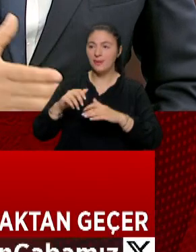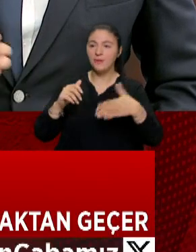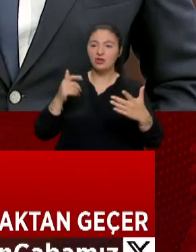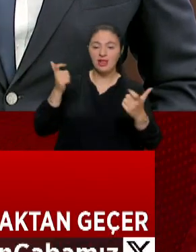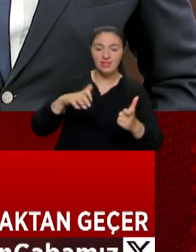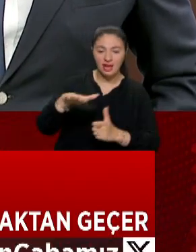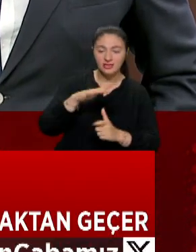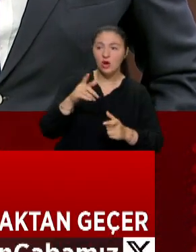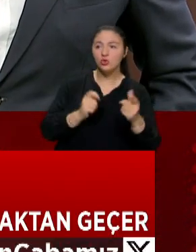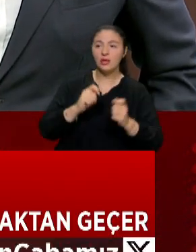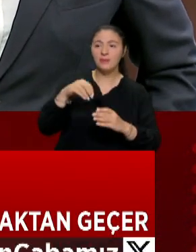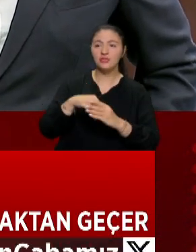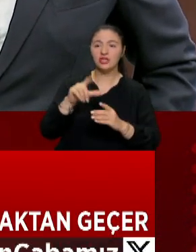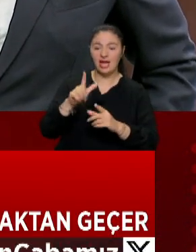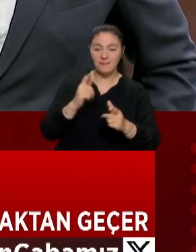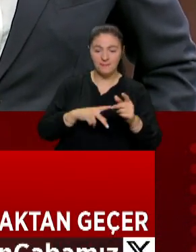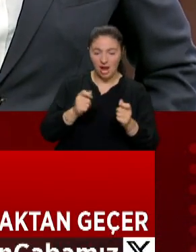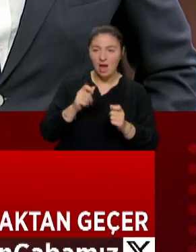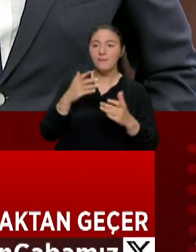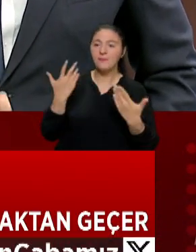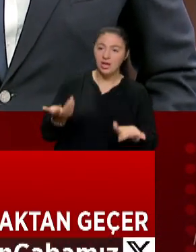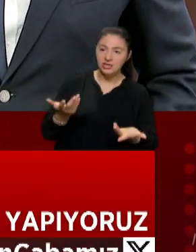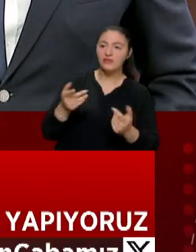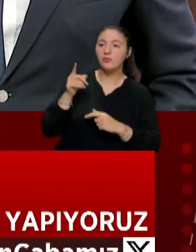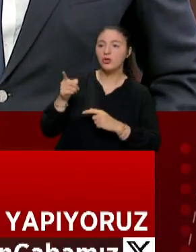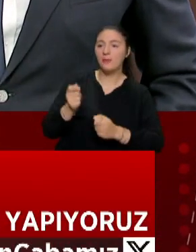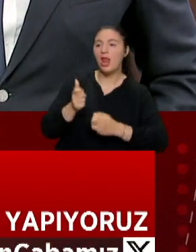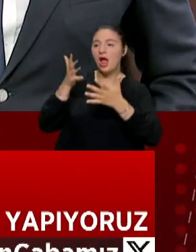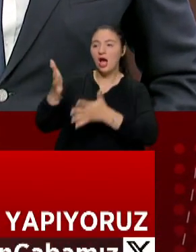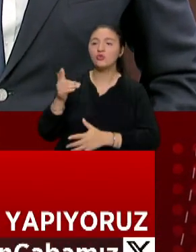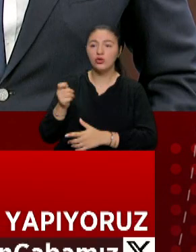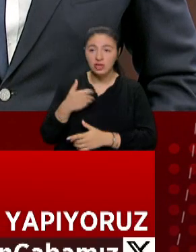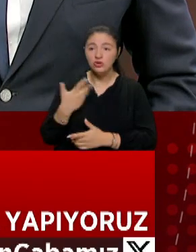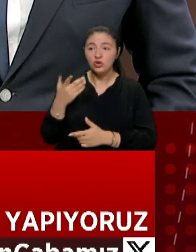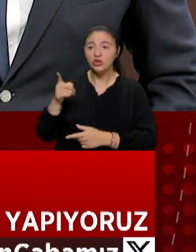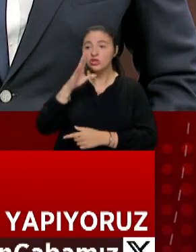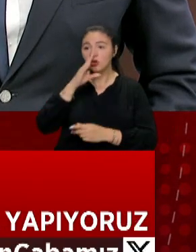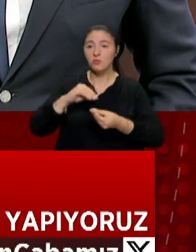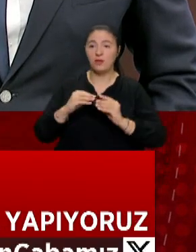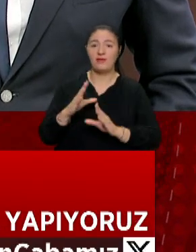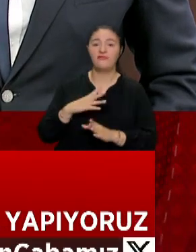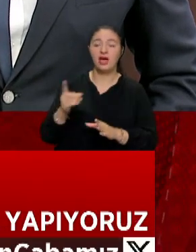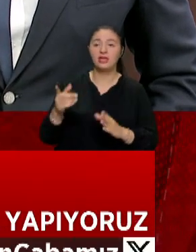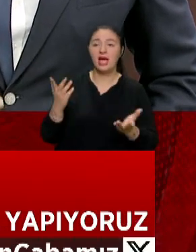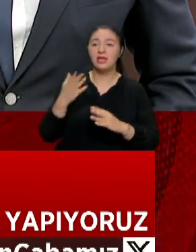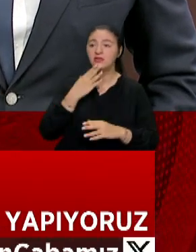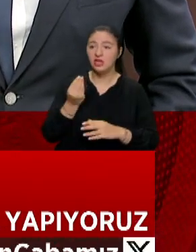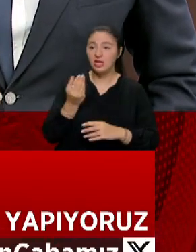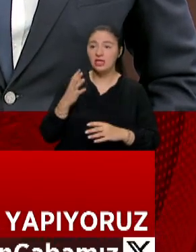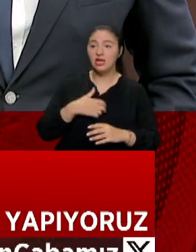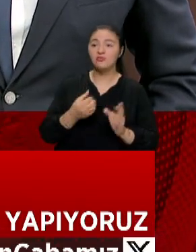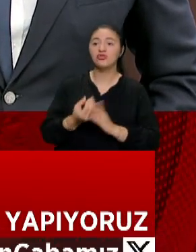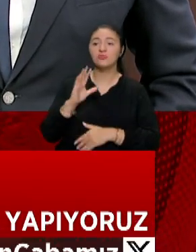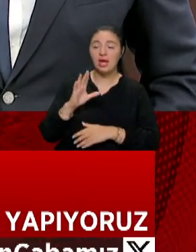başka alanlarda kullanmamız gereken paraları maalesef buralara aktarmak zorundayız Zira orada ciddi sıkıntılar var yani gençlerine